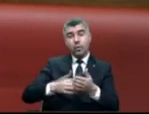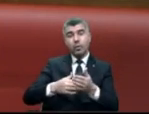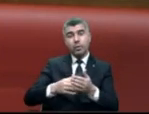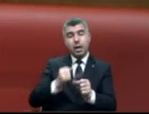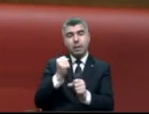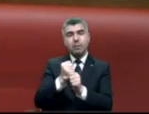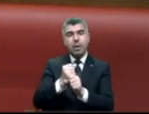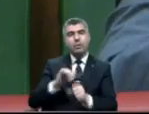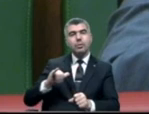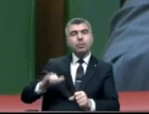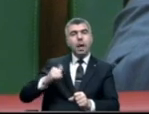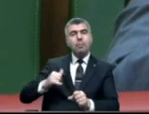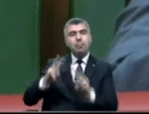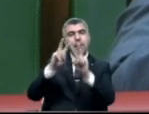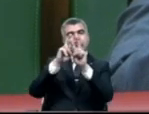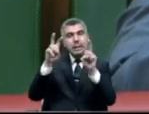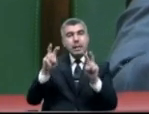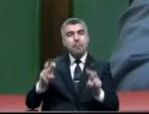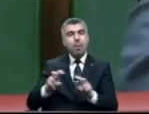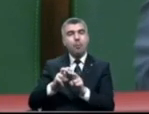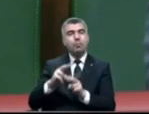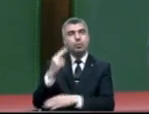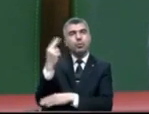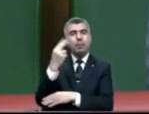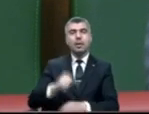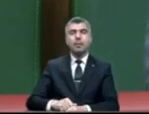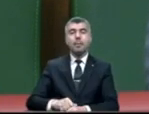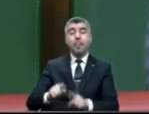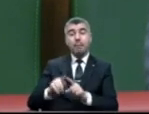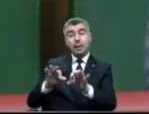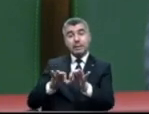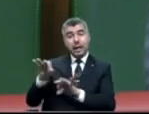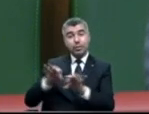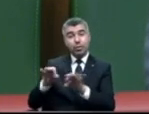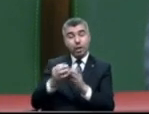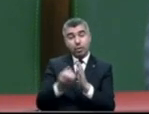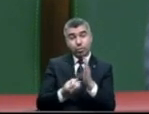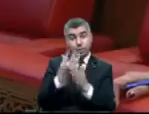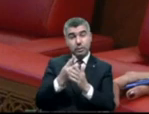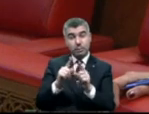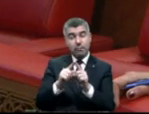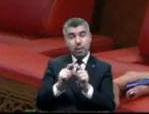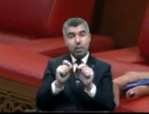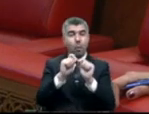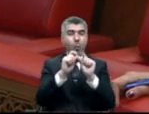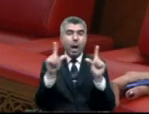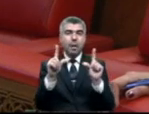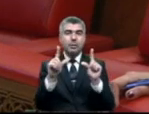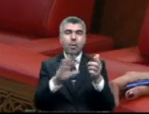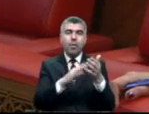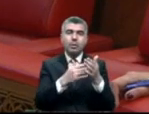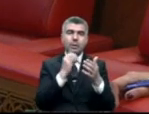ديال التشغيل ديال الشباب العاطل الحامل للشواهد العليا. فهذه الاستراتيجية الجديدة ترتكز على رؤية شاملة تتناول